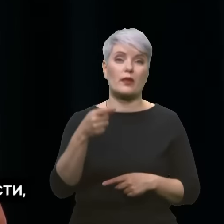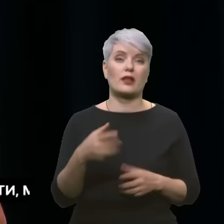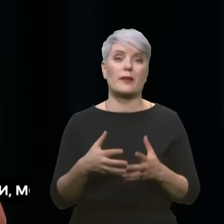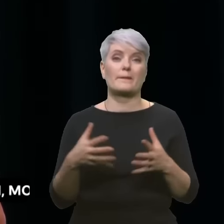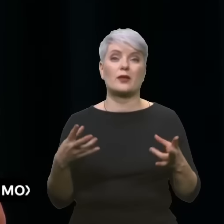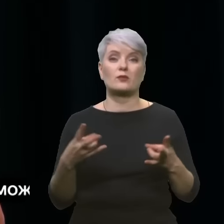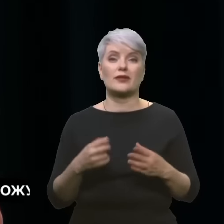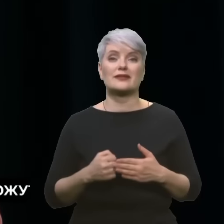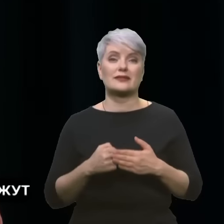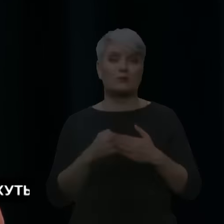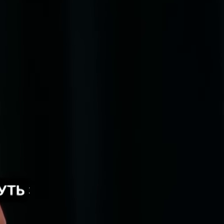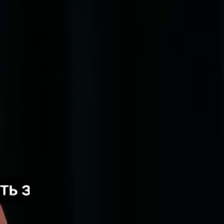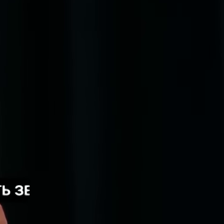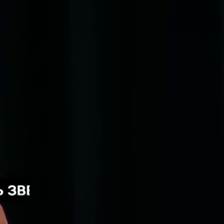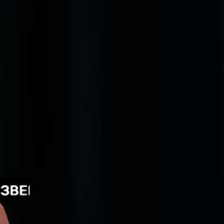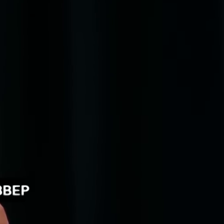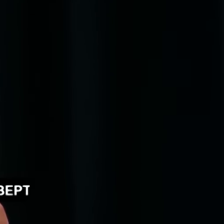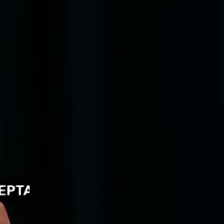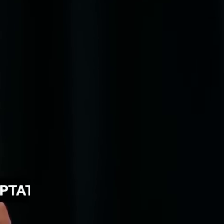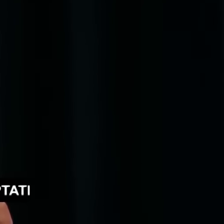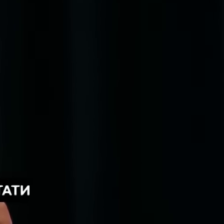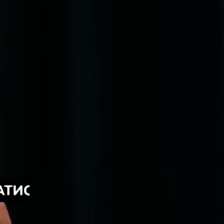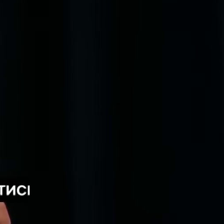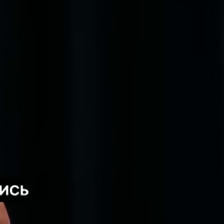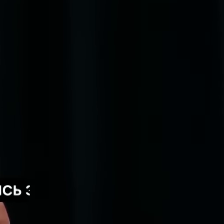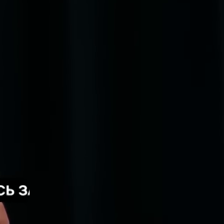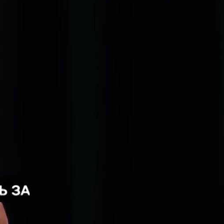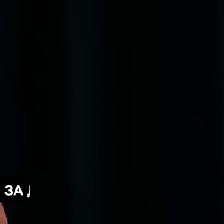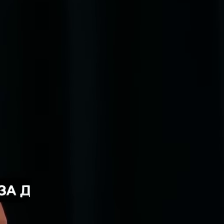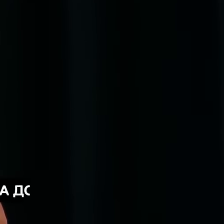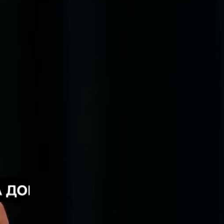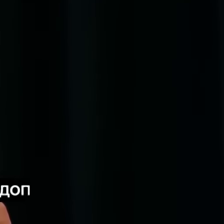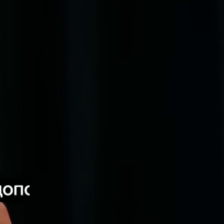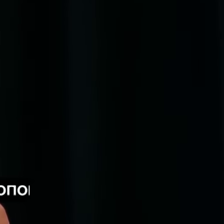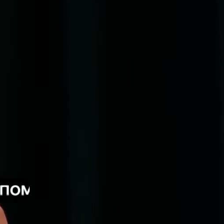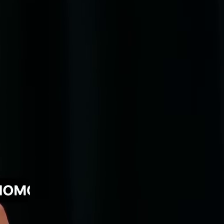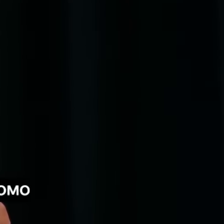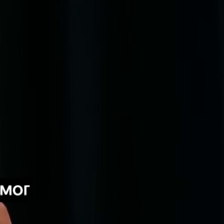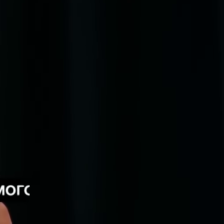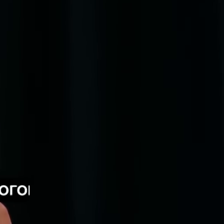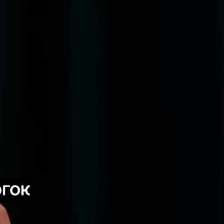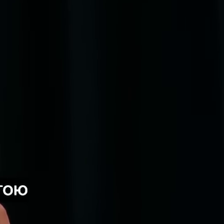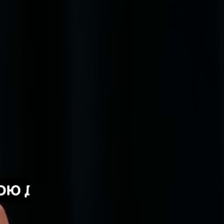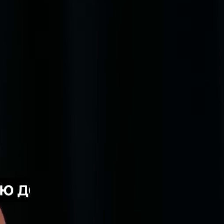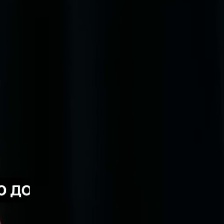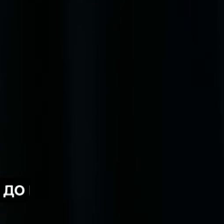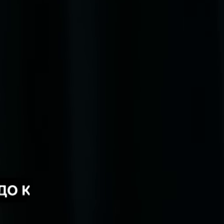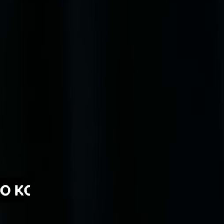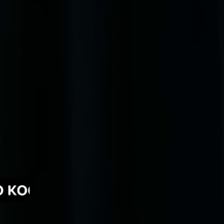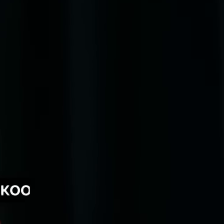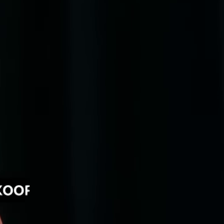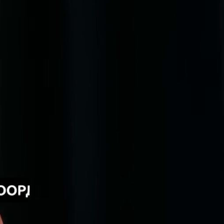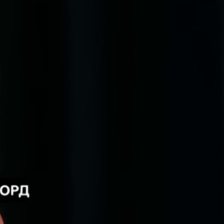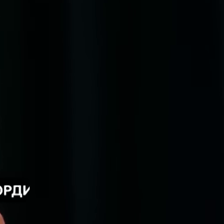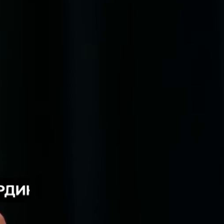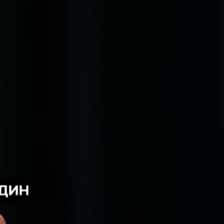буде спиратися на власні сили, відповідно ставати сильнішими як держава. В той же час ми бачимо, що ми як держава, схоже, не